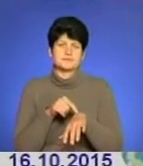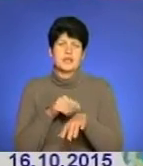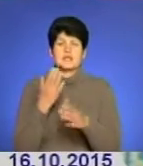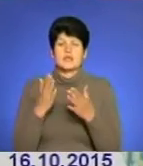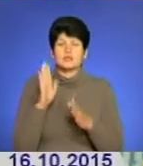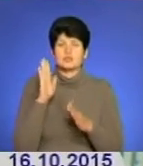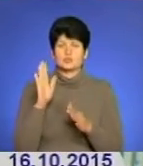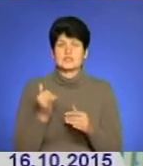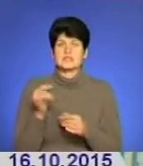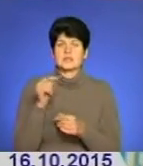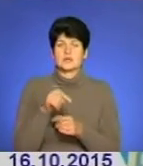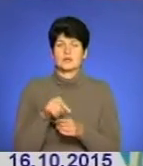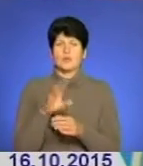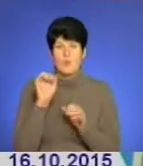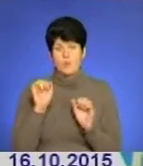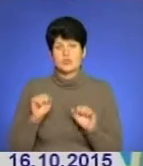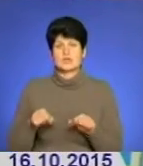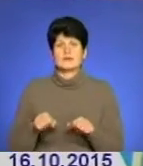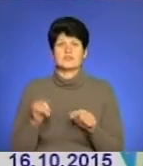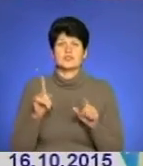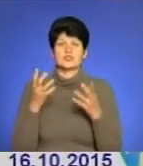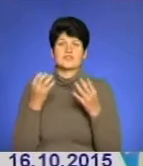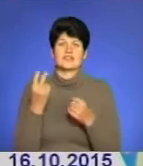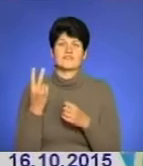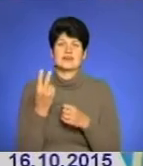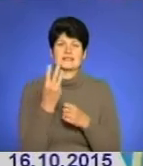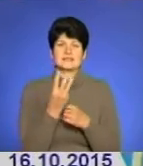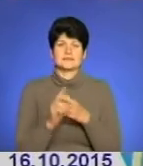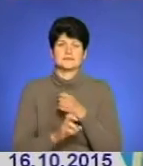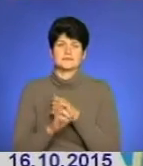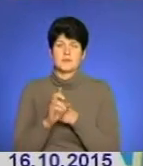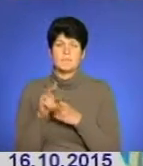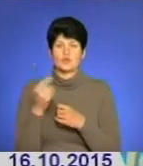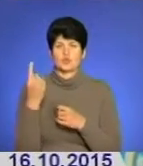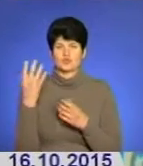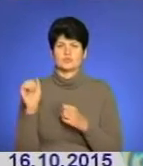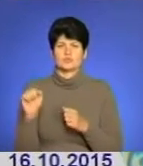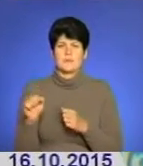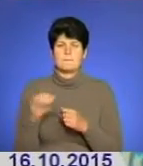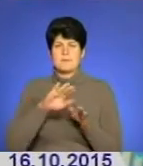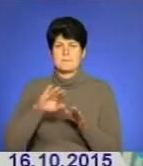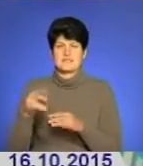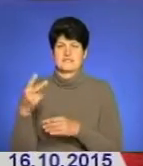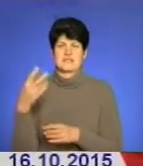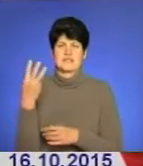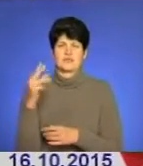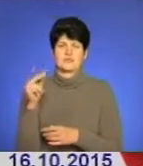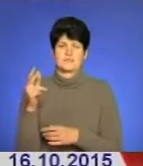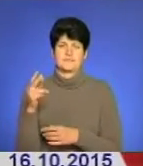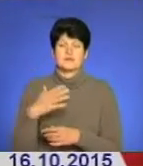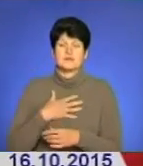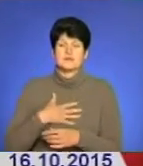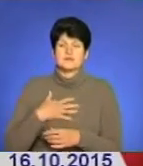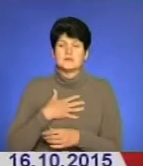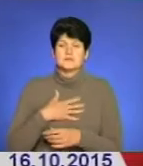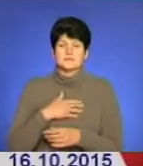буде для того всі такі можливості, то ще 2-3 храми по дню не зможе. Але після 23-го числа. З трепетом серця